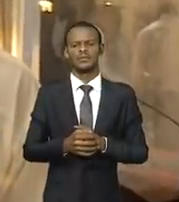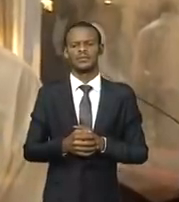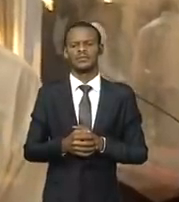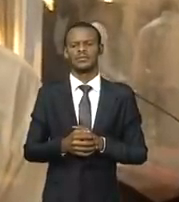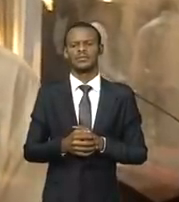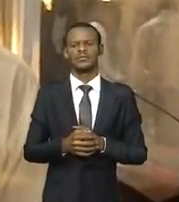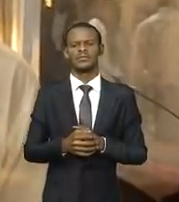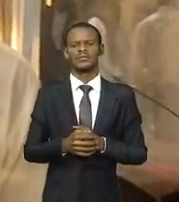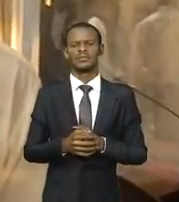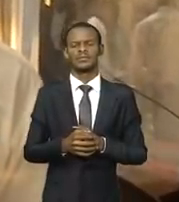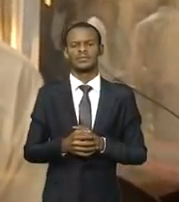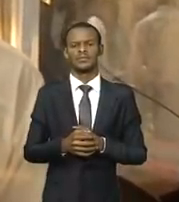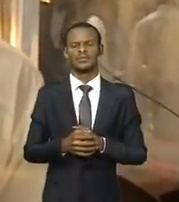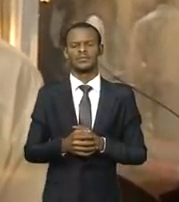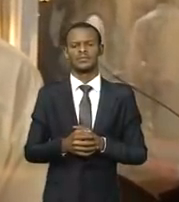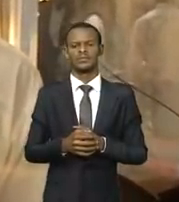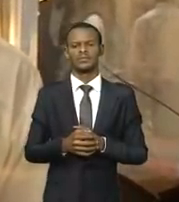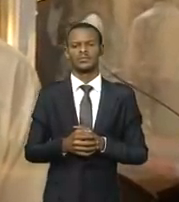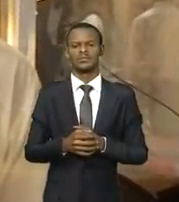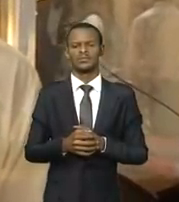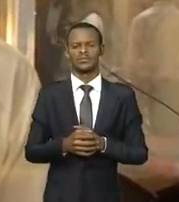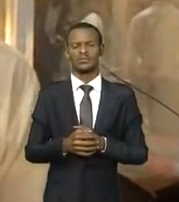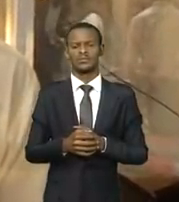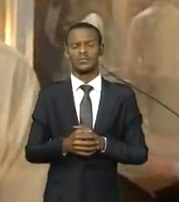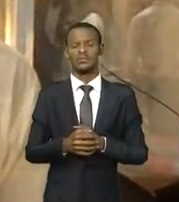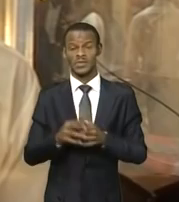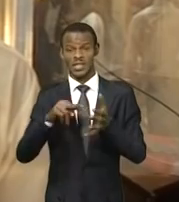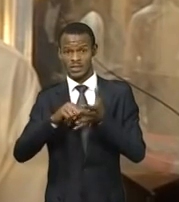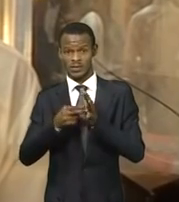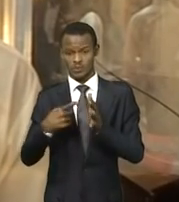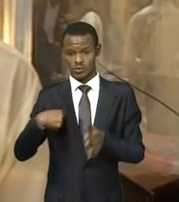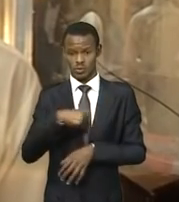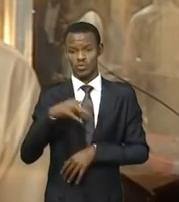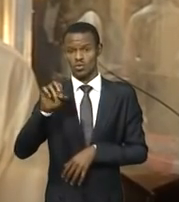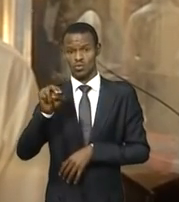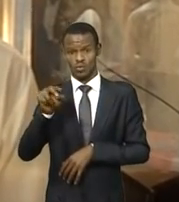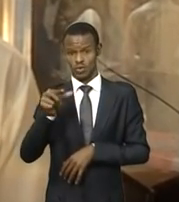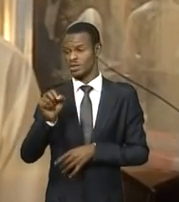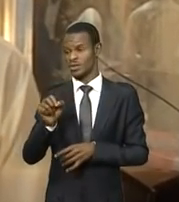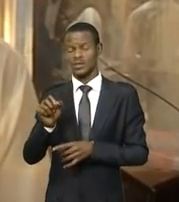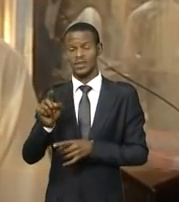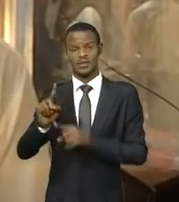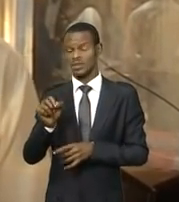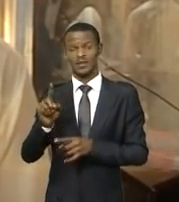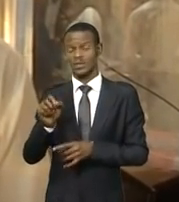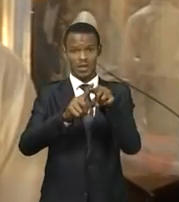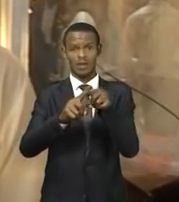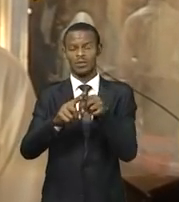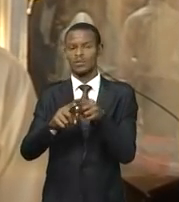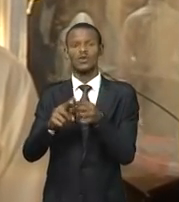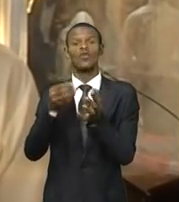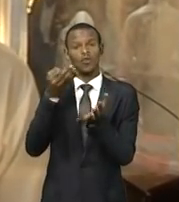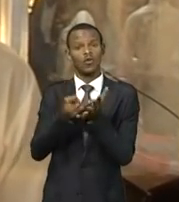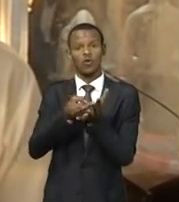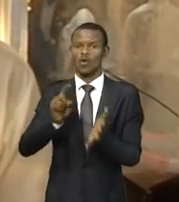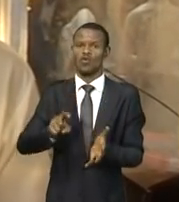fonctionne sur le plan social, qui vient en aide auprès des personnes plus vulnérables. Et c'est